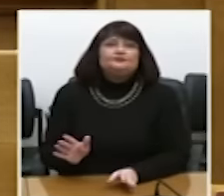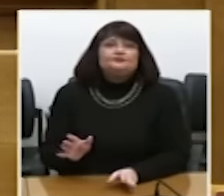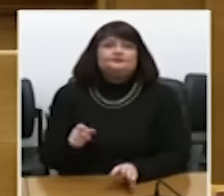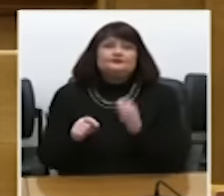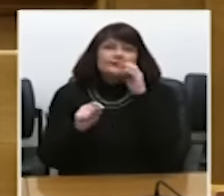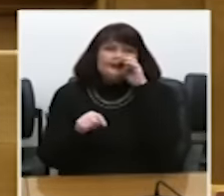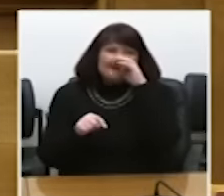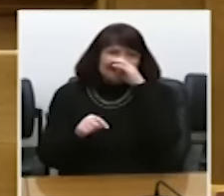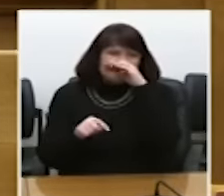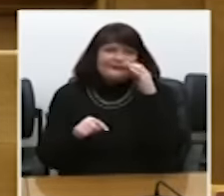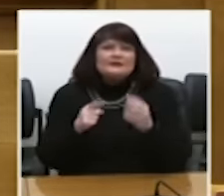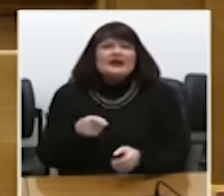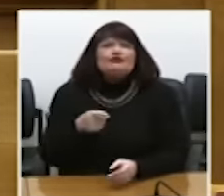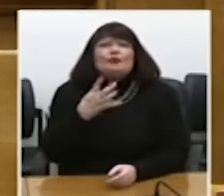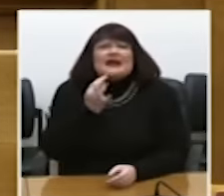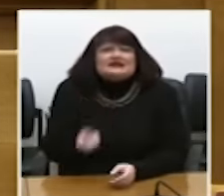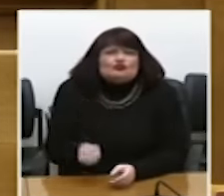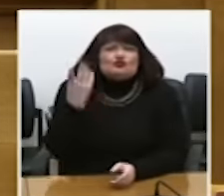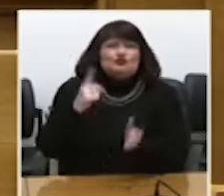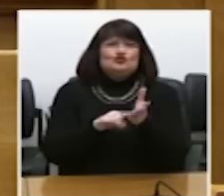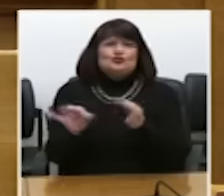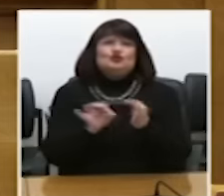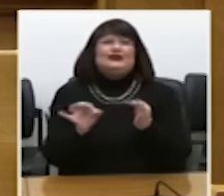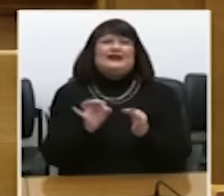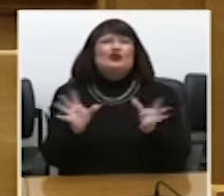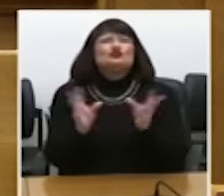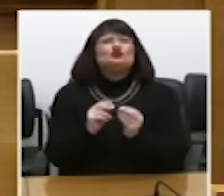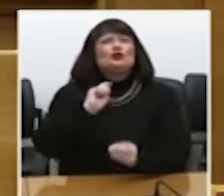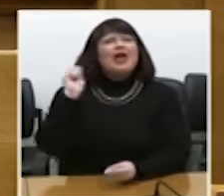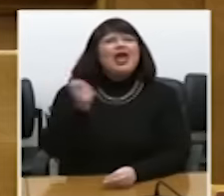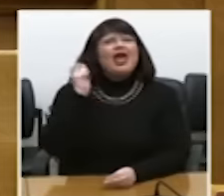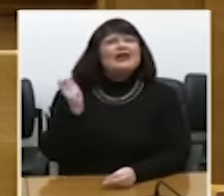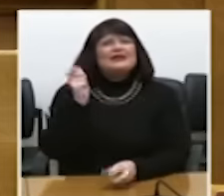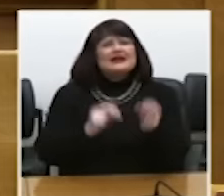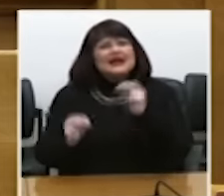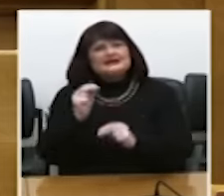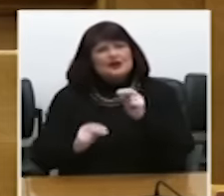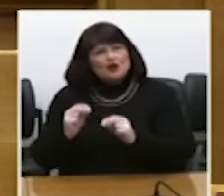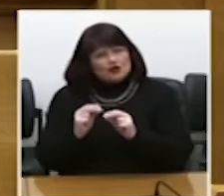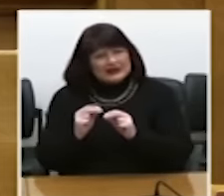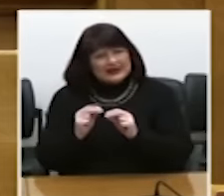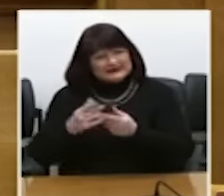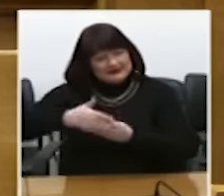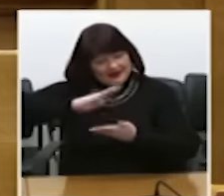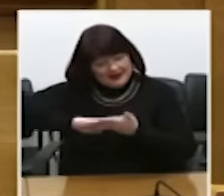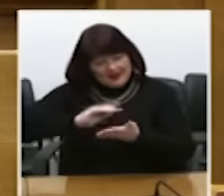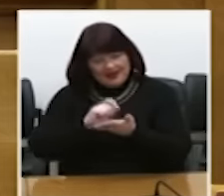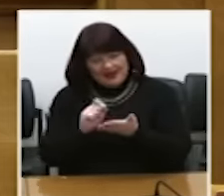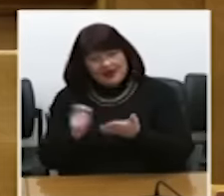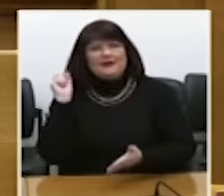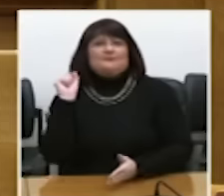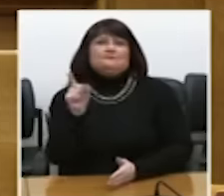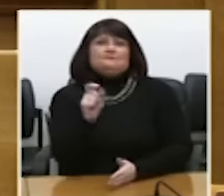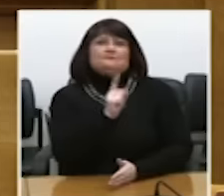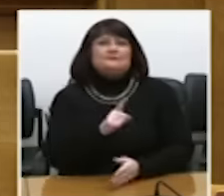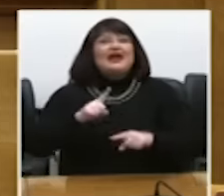νέο νομοσχέδιο, προκειμένου να επεκτείνεται την επιστολική ψήφο και στις εθνικές εκλογές για τους απόδημους